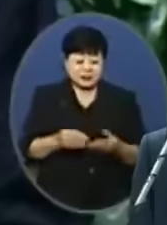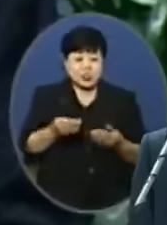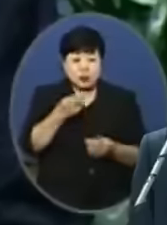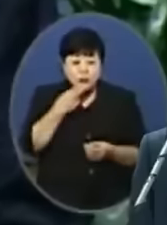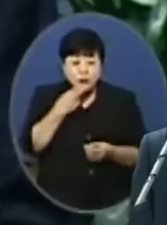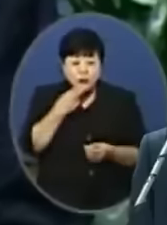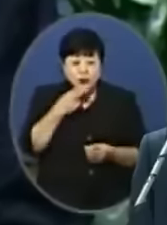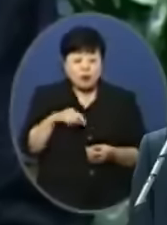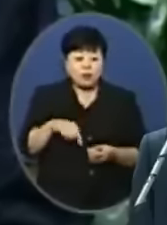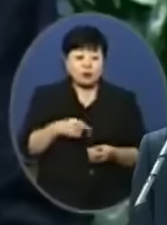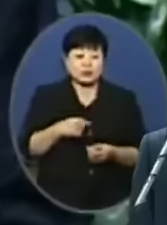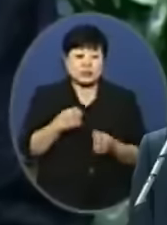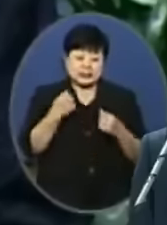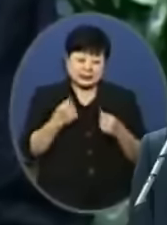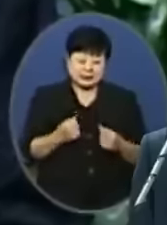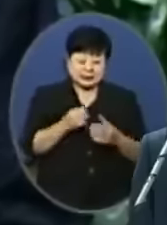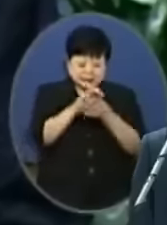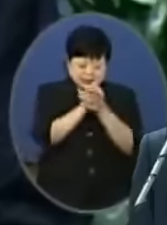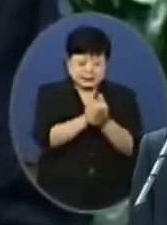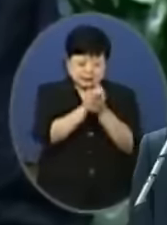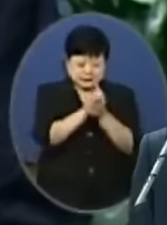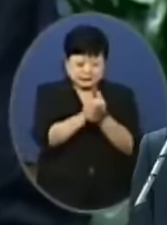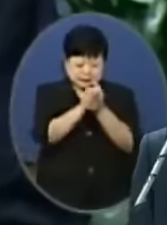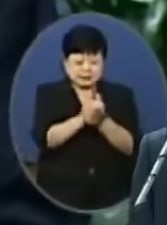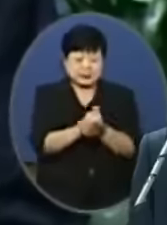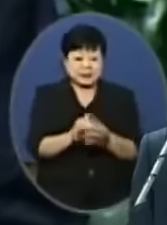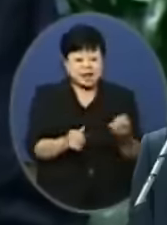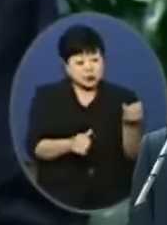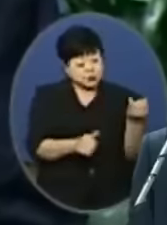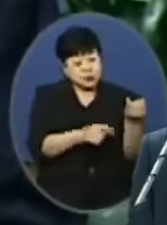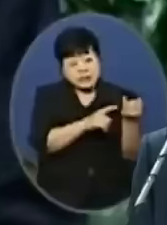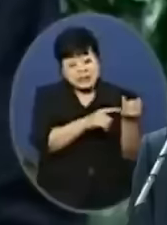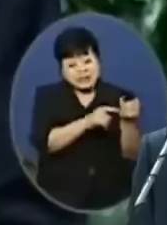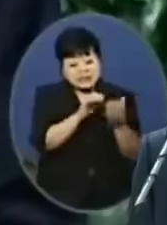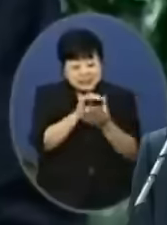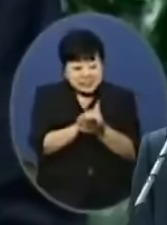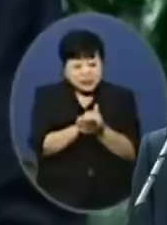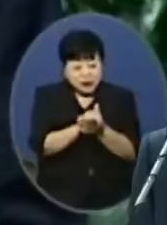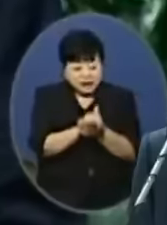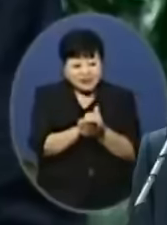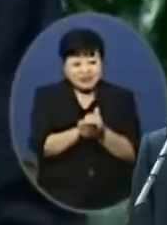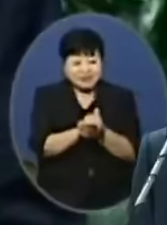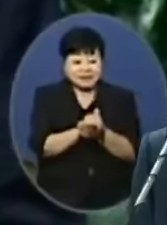없고 기도를 해야 되겠다 싶어서 자기 부인이 늘 기도하던 것을